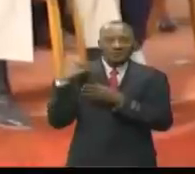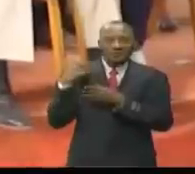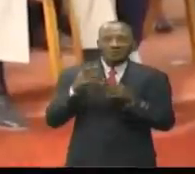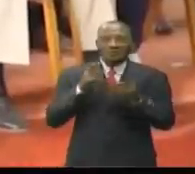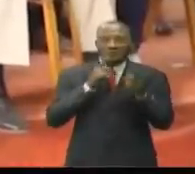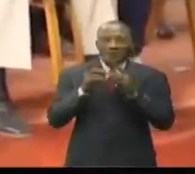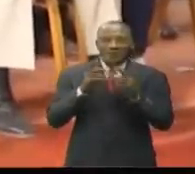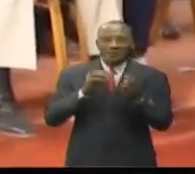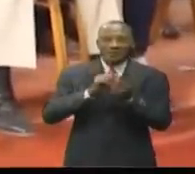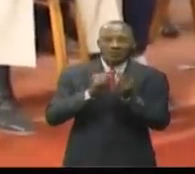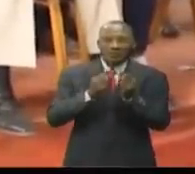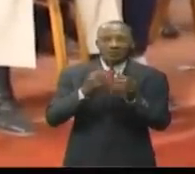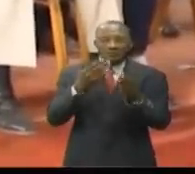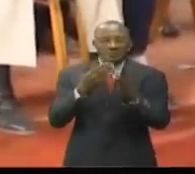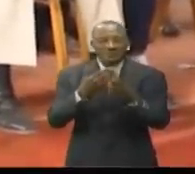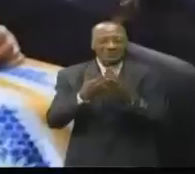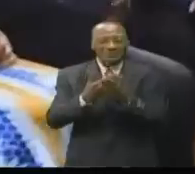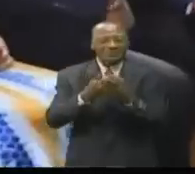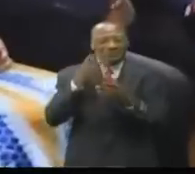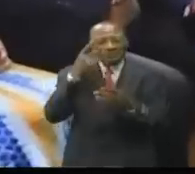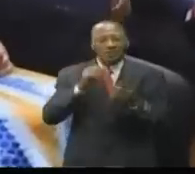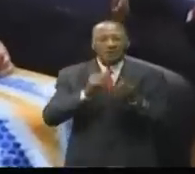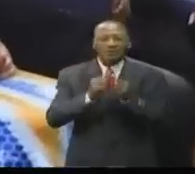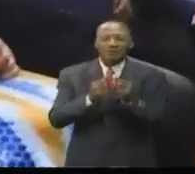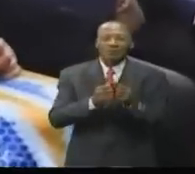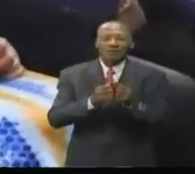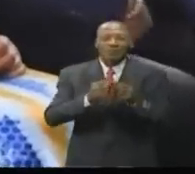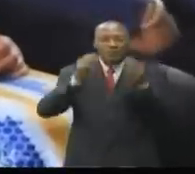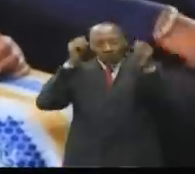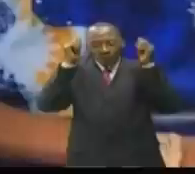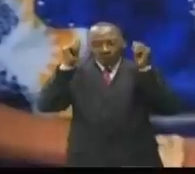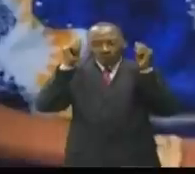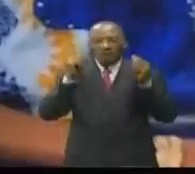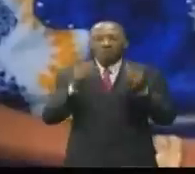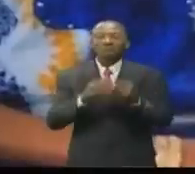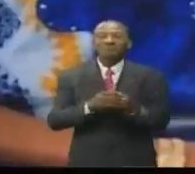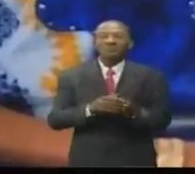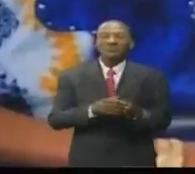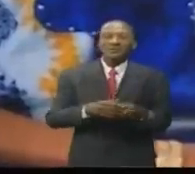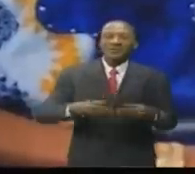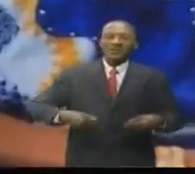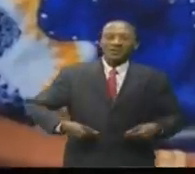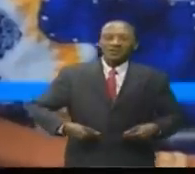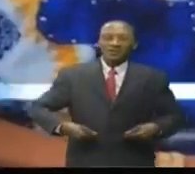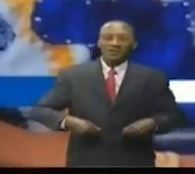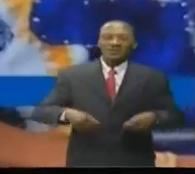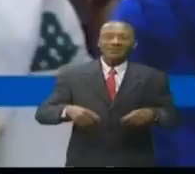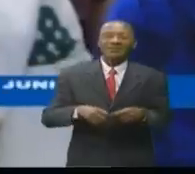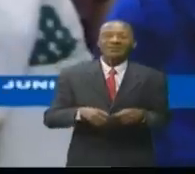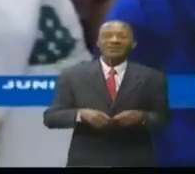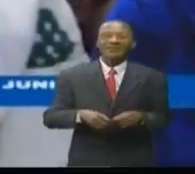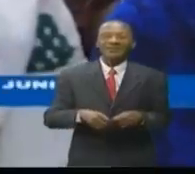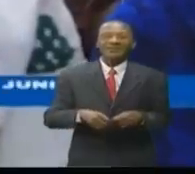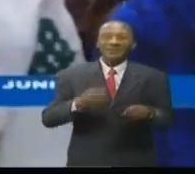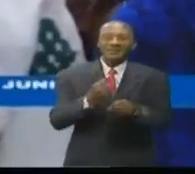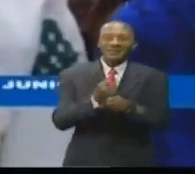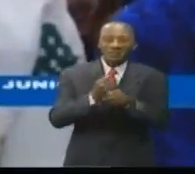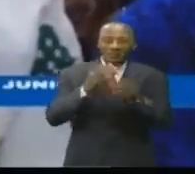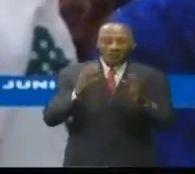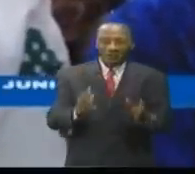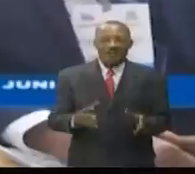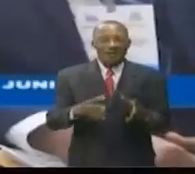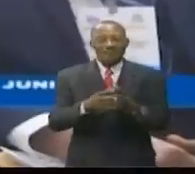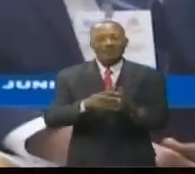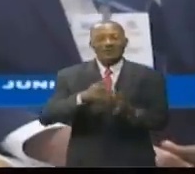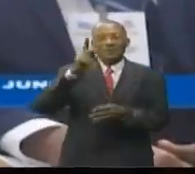du poids de la famille élargie de l'entrepreneur, les jeunes entrepreneurs et leurs PME baignent dans une perversité